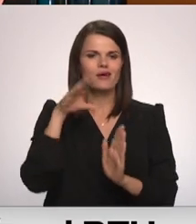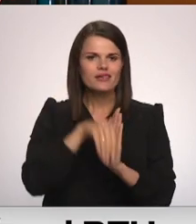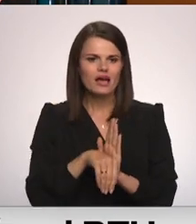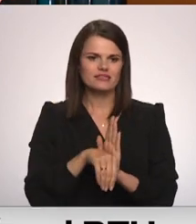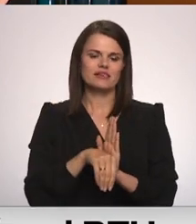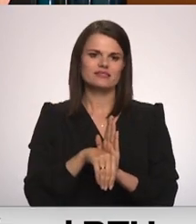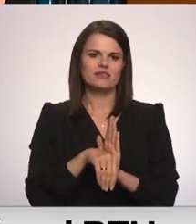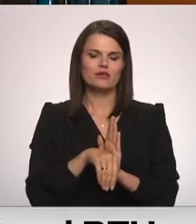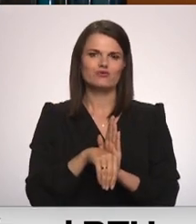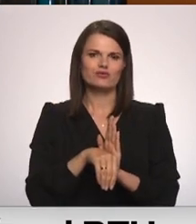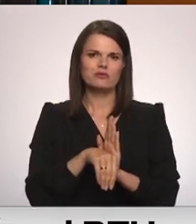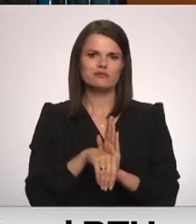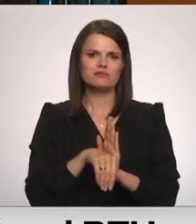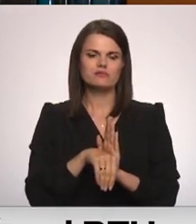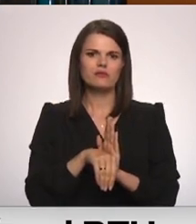iesaistījusies